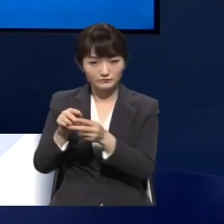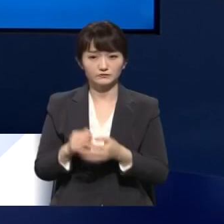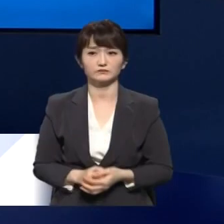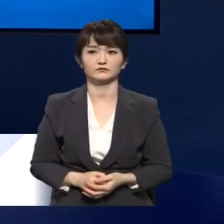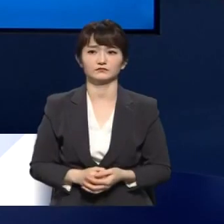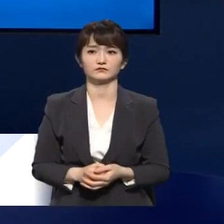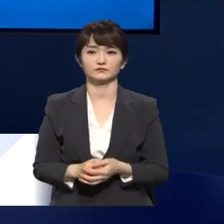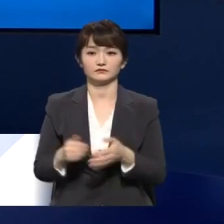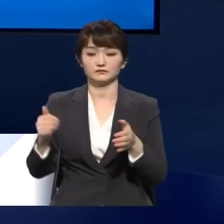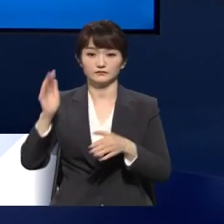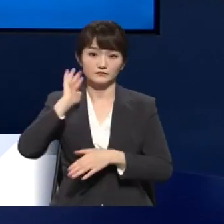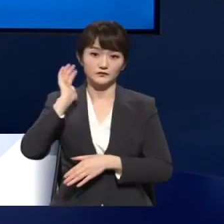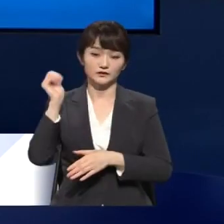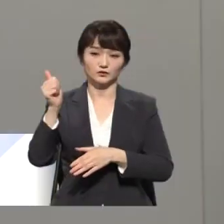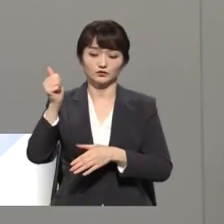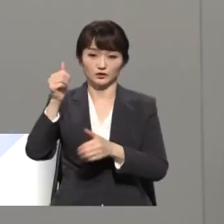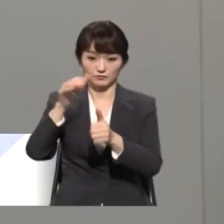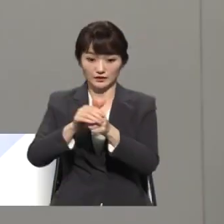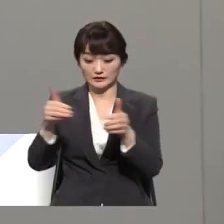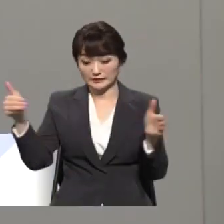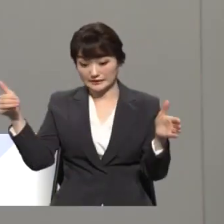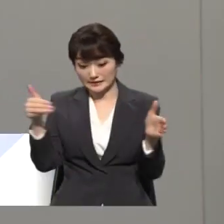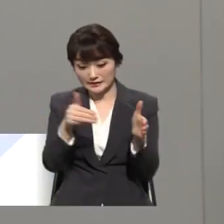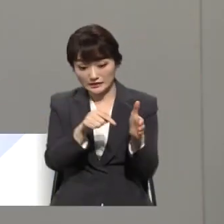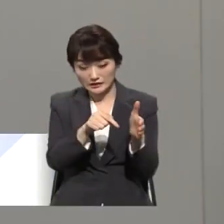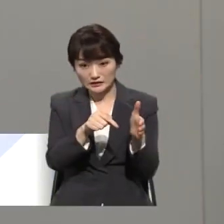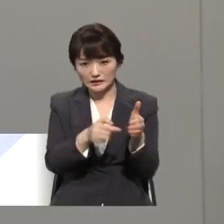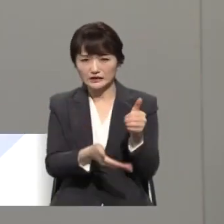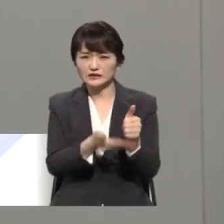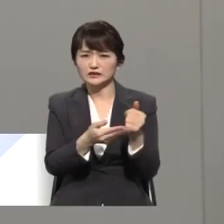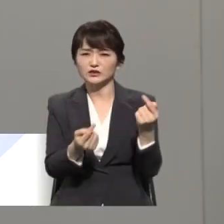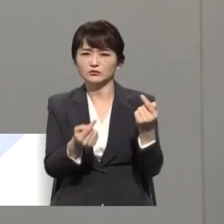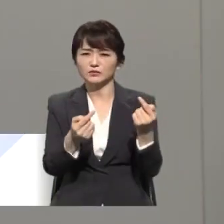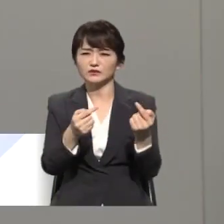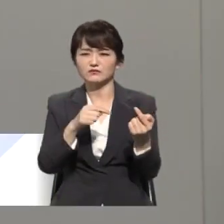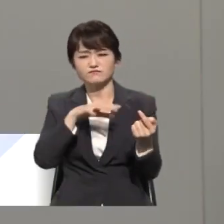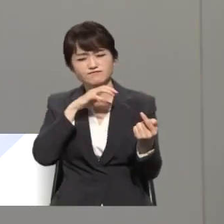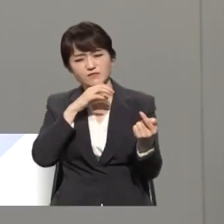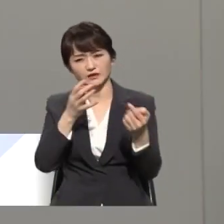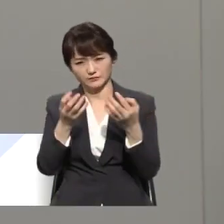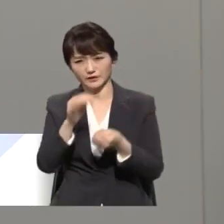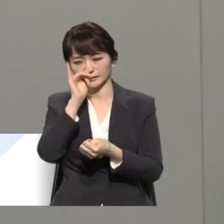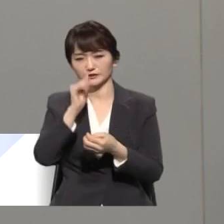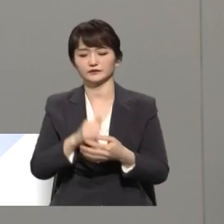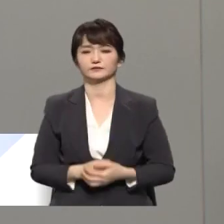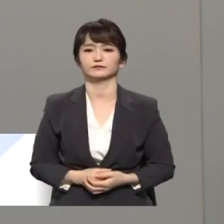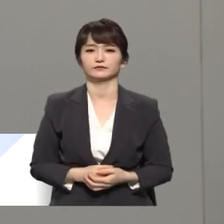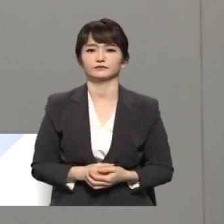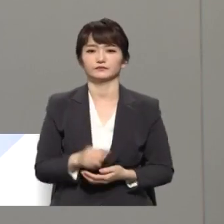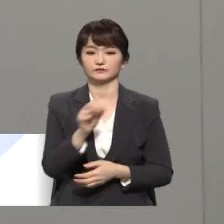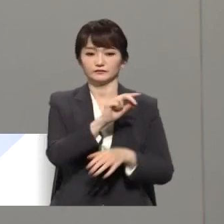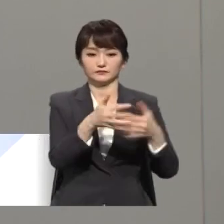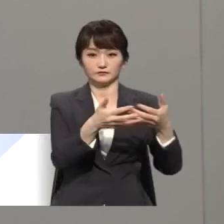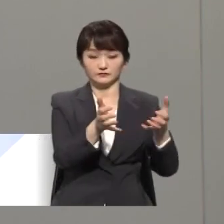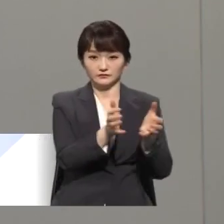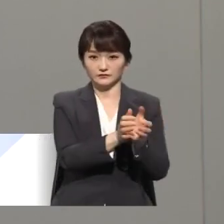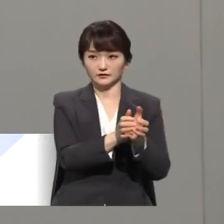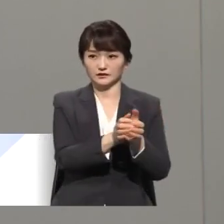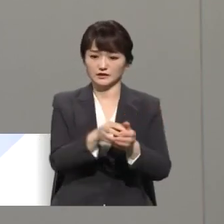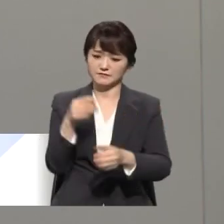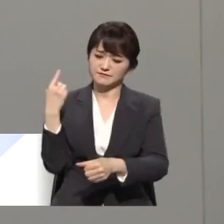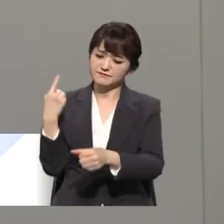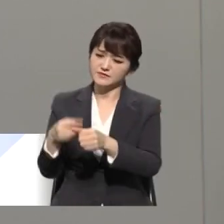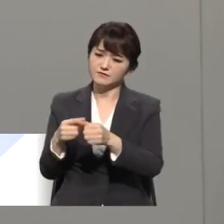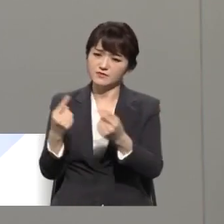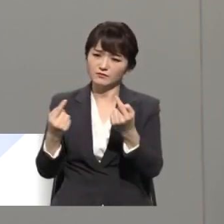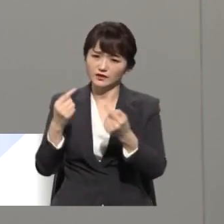칭찬보다는 비난이 많았습니다 5 여러분 지금 다수의 횡포로 비판 받았고 야당은 건전한 비판 보다 사사건건